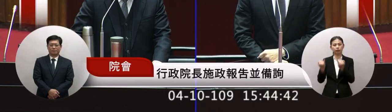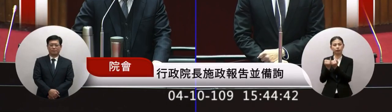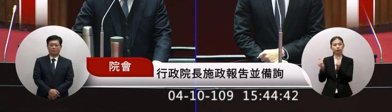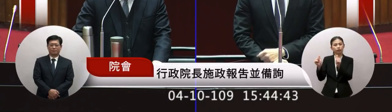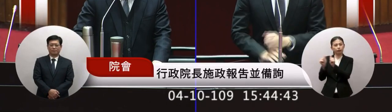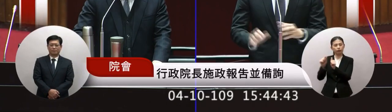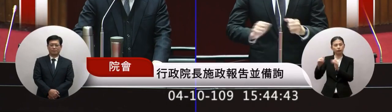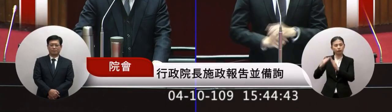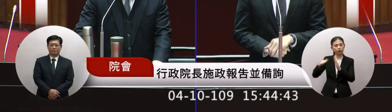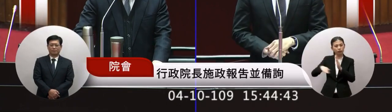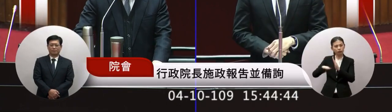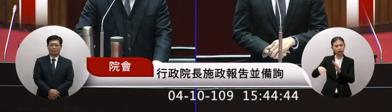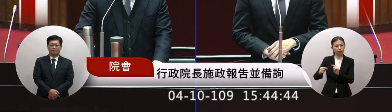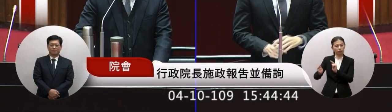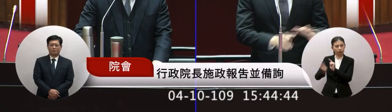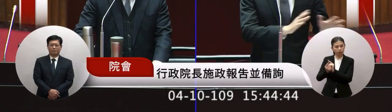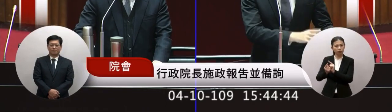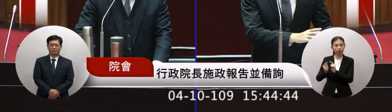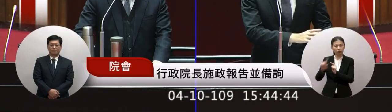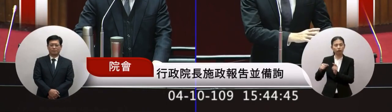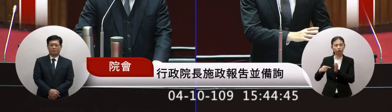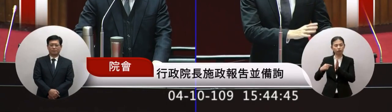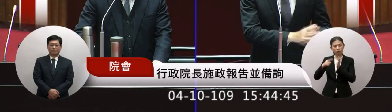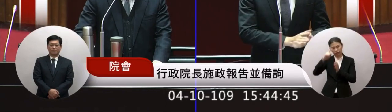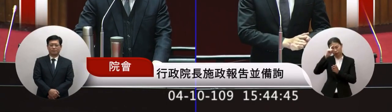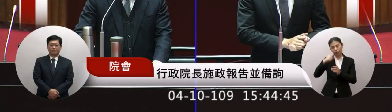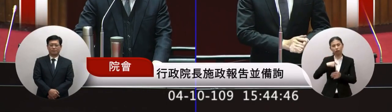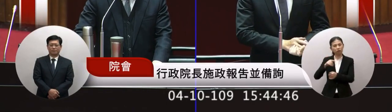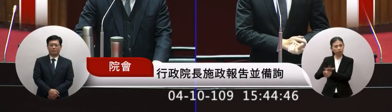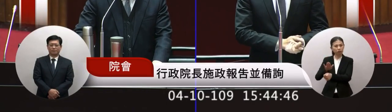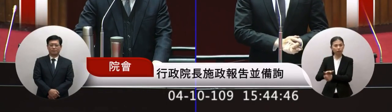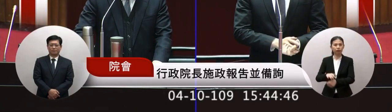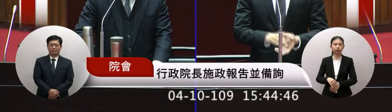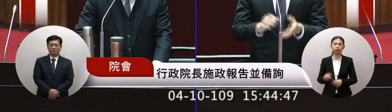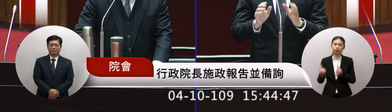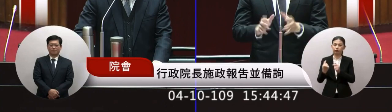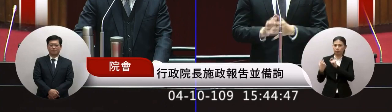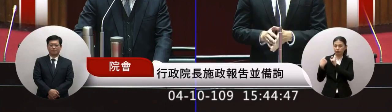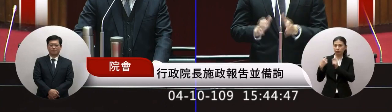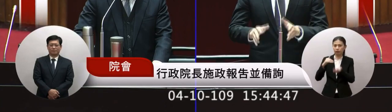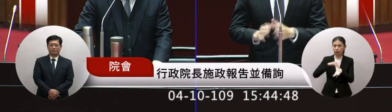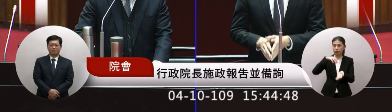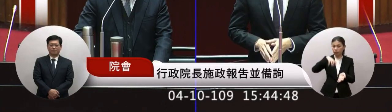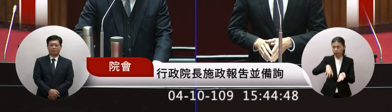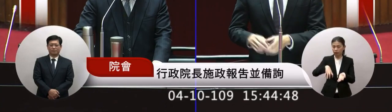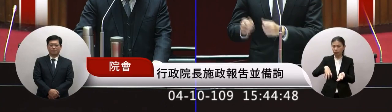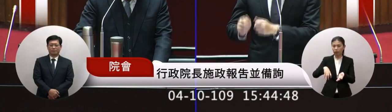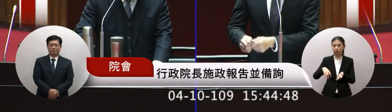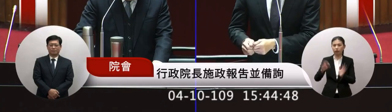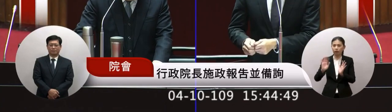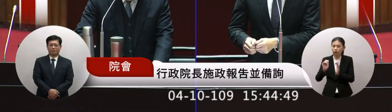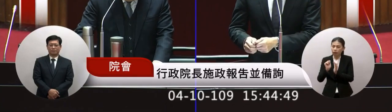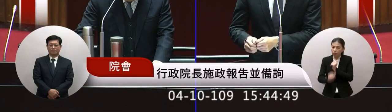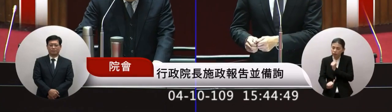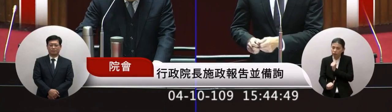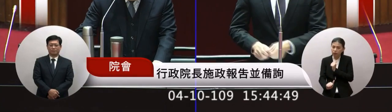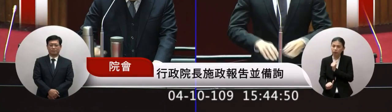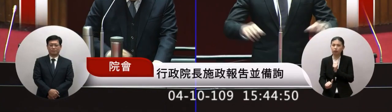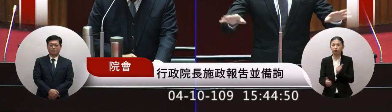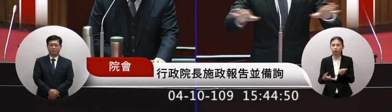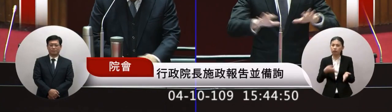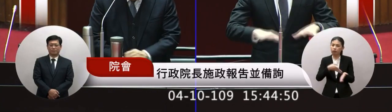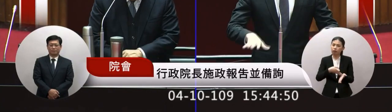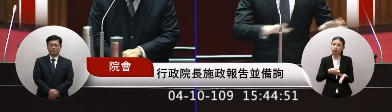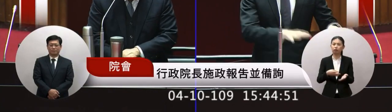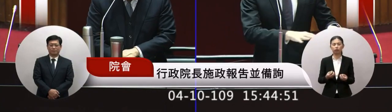去拄着吼，拢有来申请。譬如讲，进前有即个病院、即个新生儿登记的即个问题，因